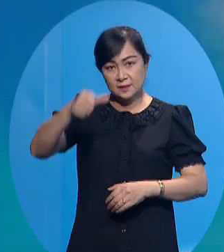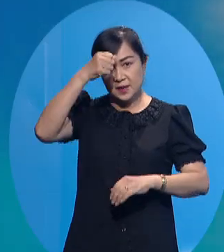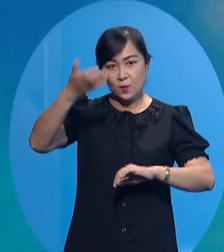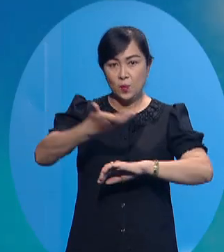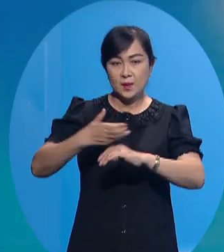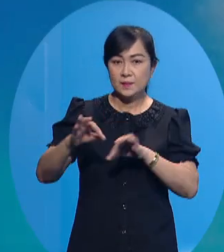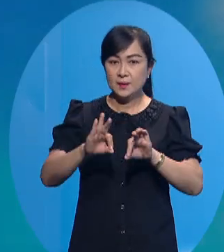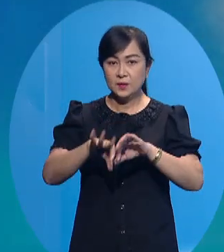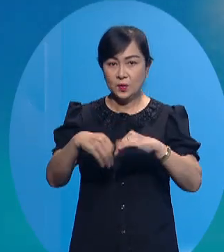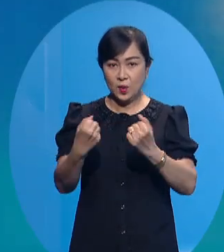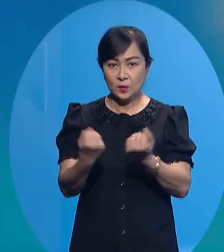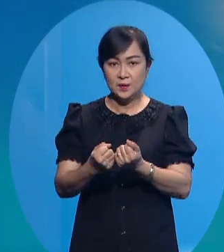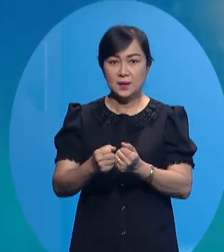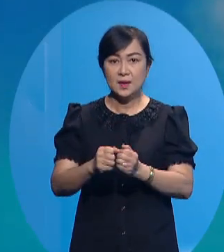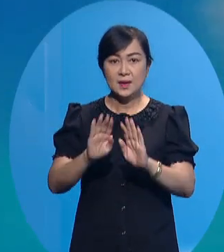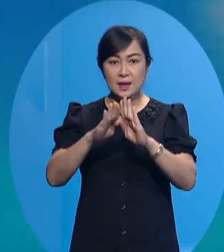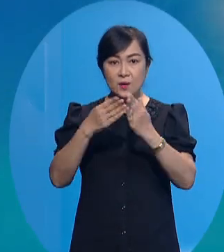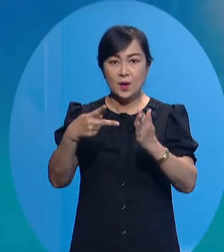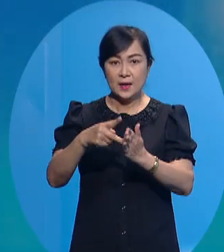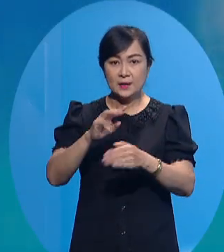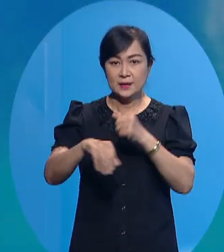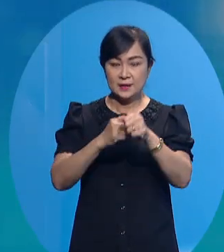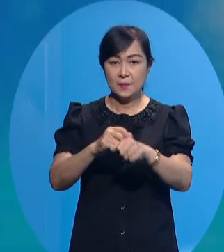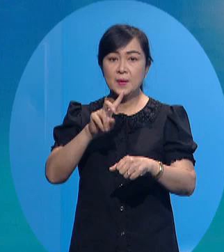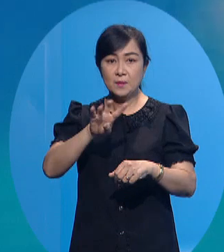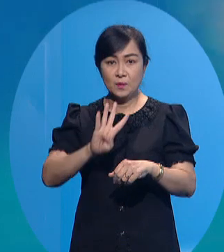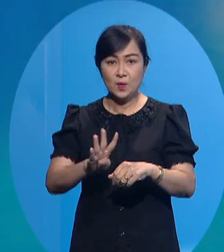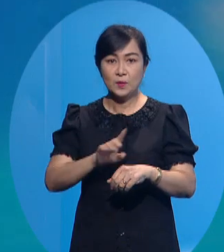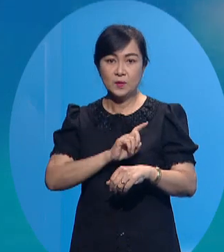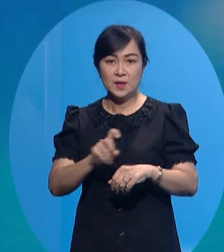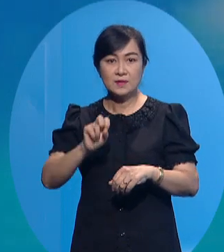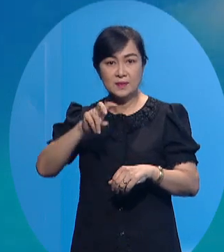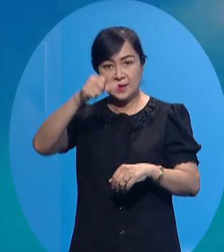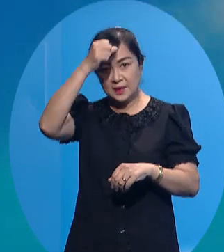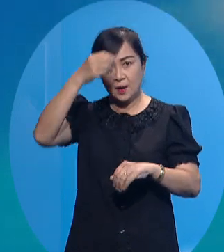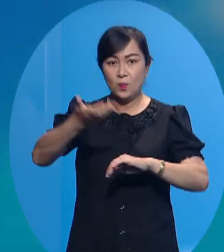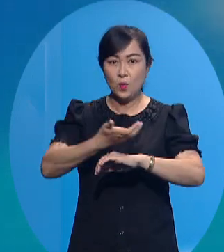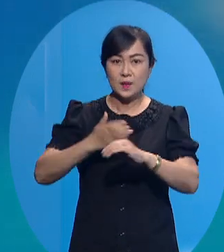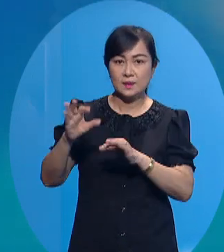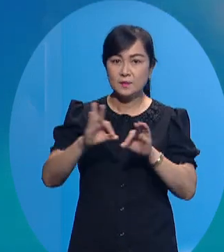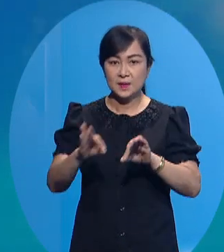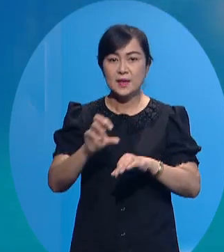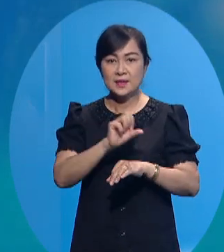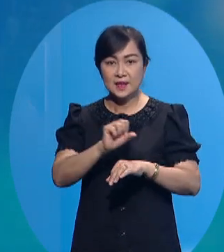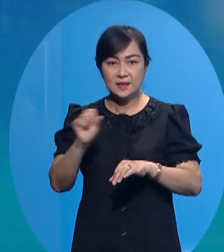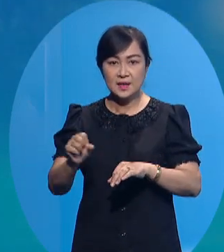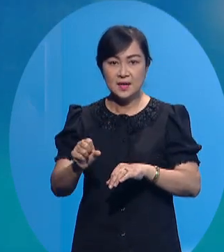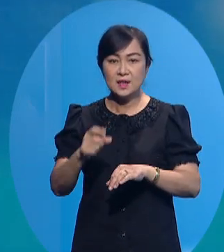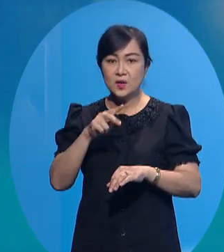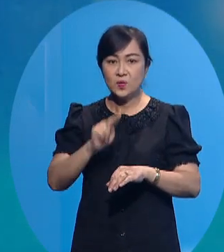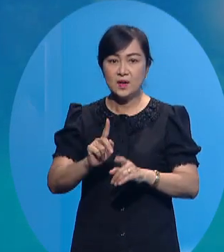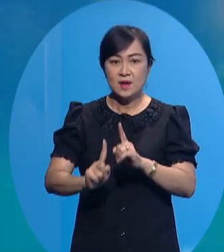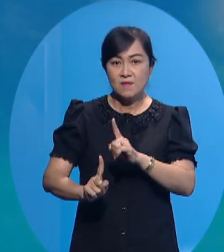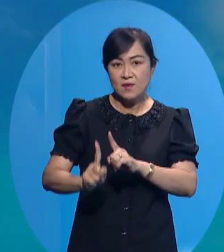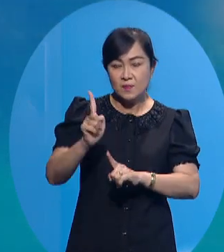Đại học Quốc gia Thành phố Hồ Chí Minh tổ chức lễ khai khóa năm 2024 với chủ đề Sinh viên Đại học Quốc gia Thành phố Hồ Chí Minh sẵn sàng cho kỷ